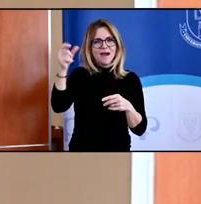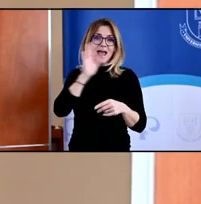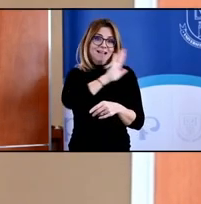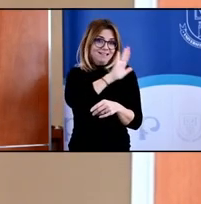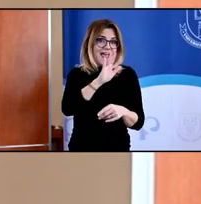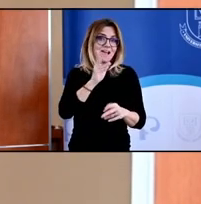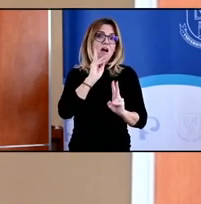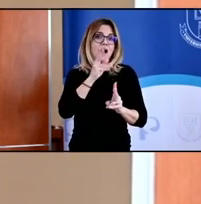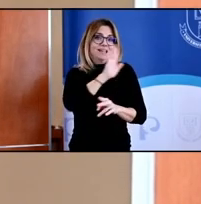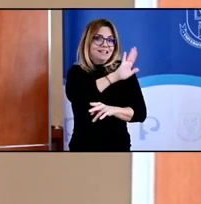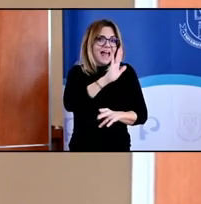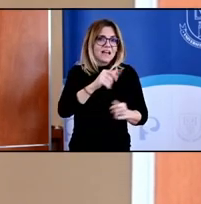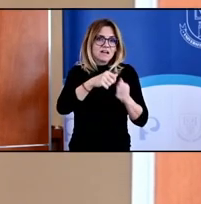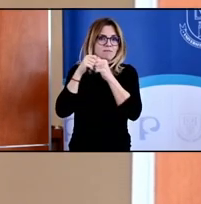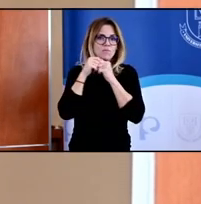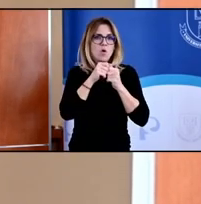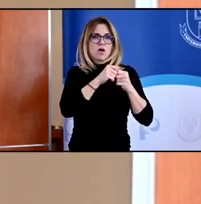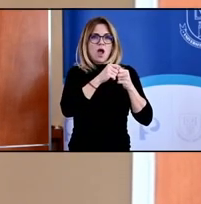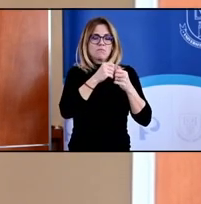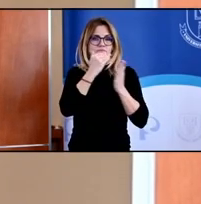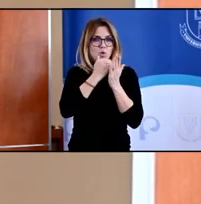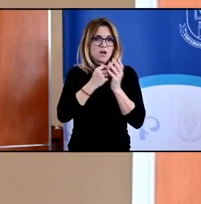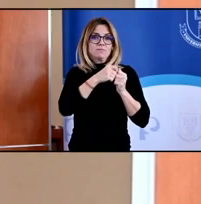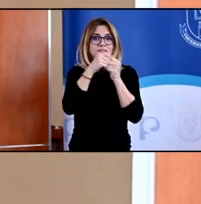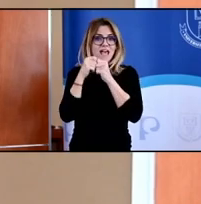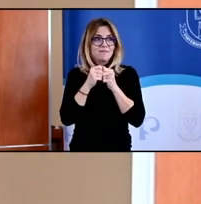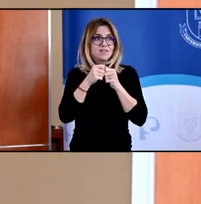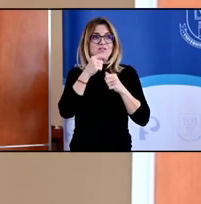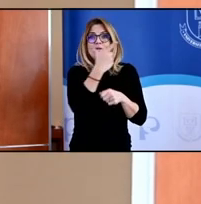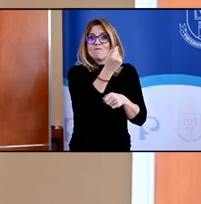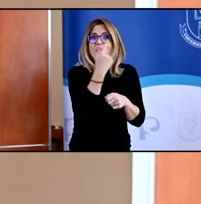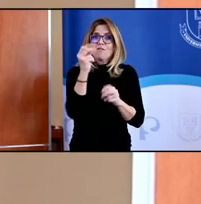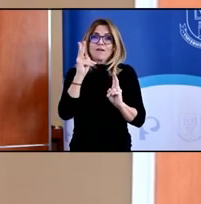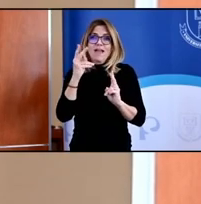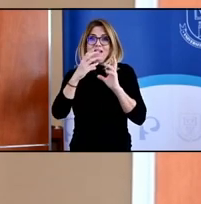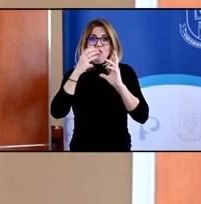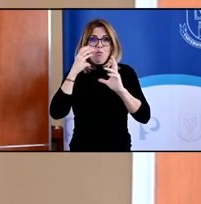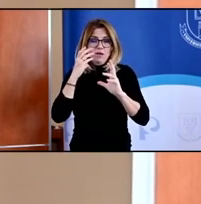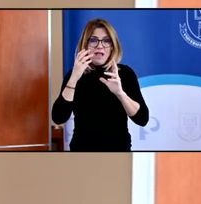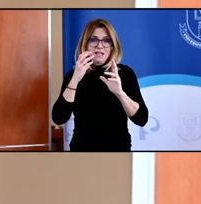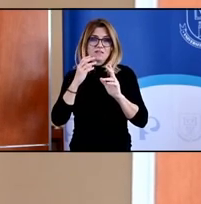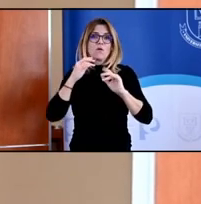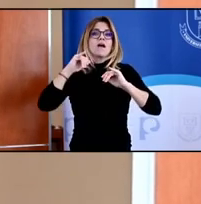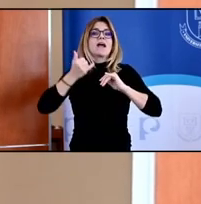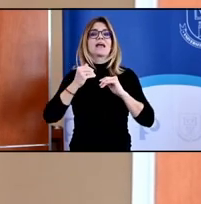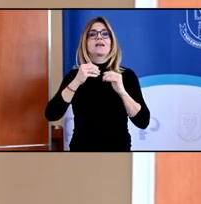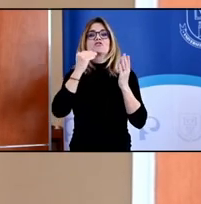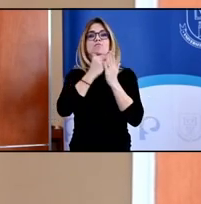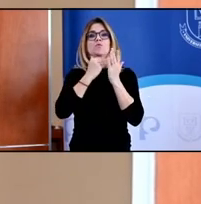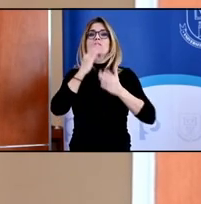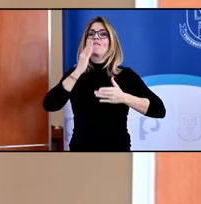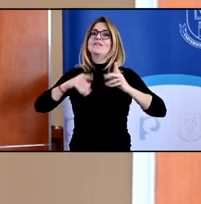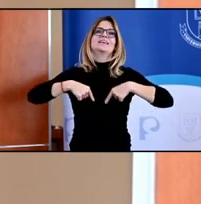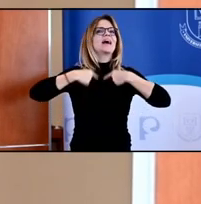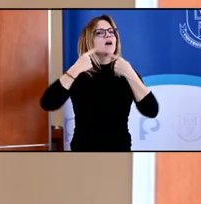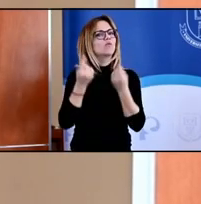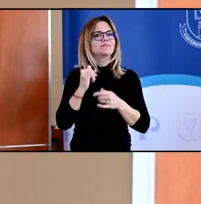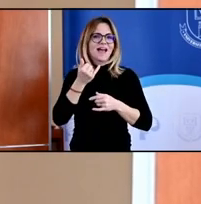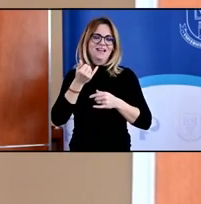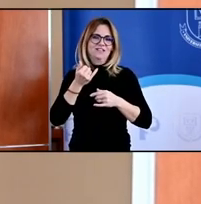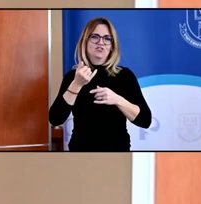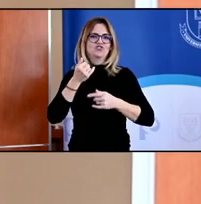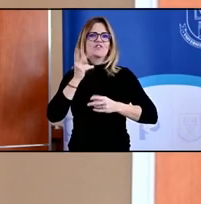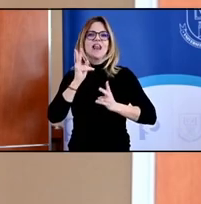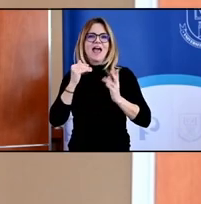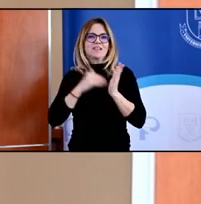szervezünk és miután szerveztünk egy programot akkor is van mindig hova fejlődni tétellistát is tudok adni hogyha valakit